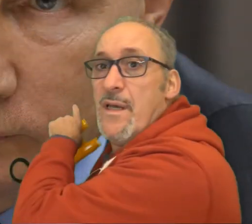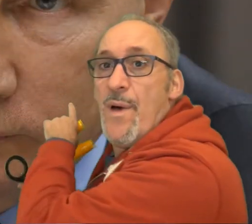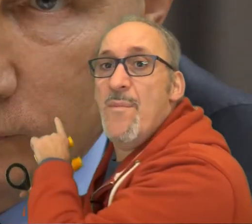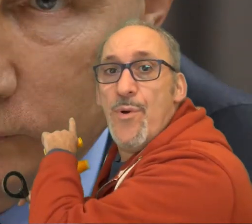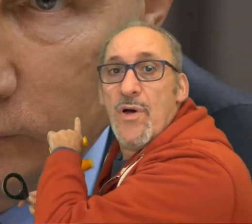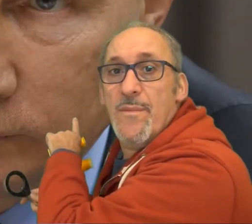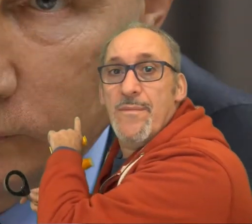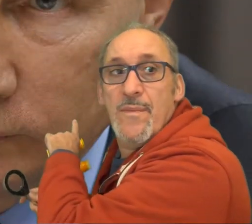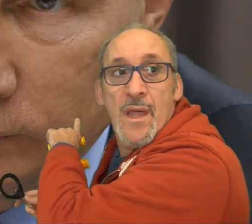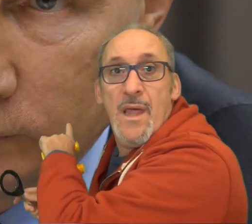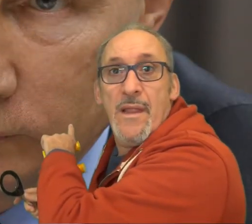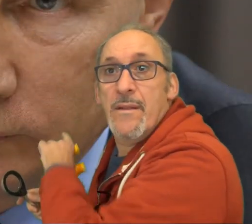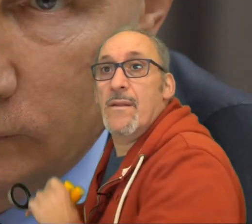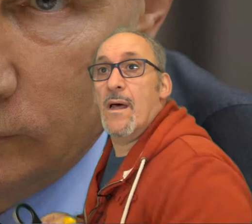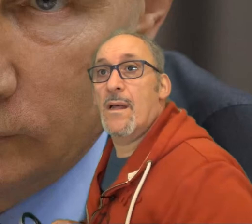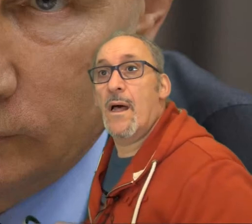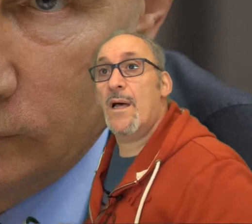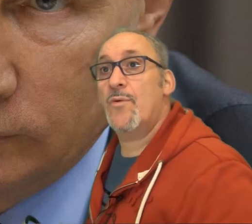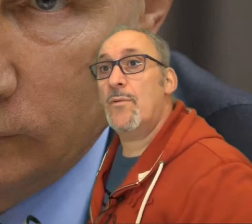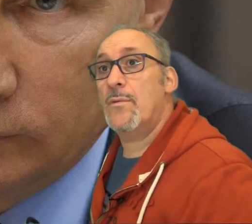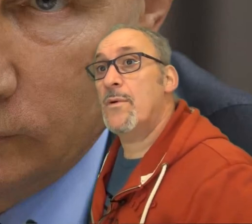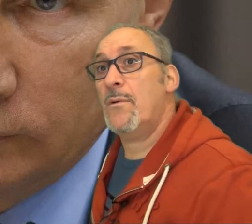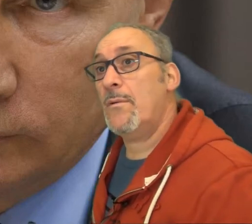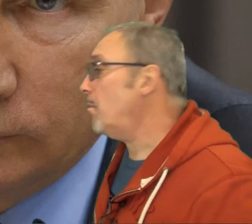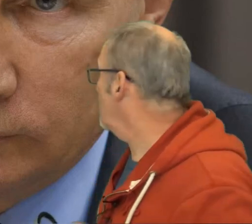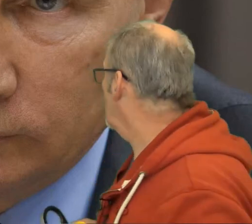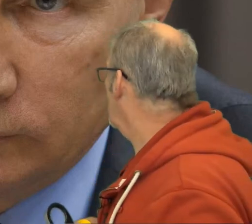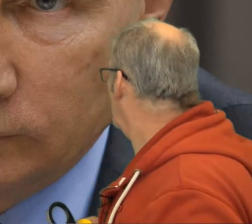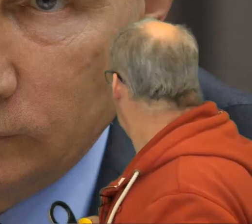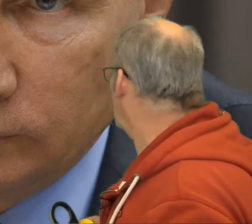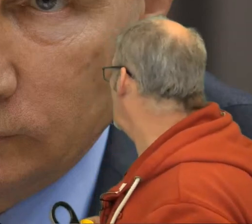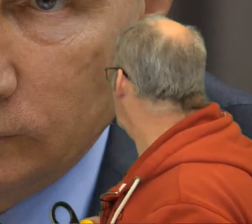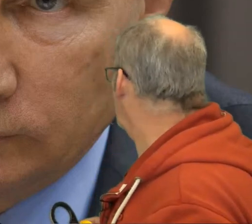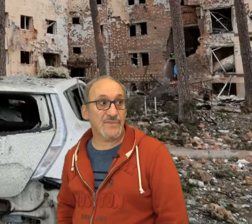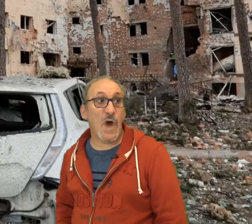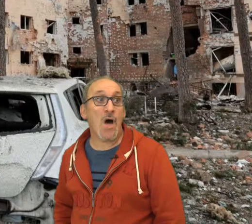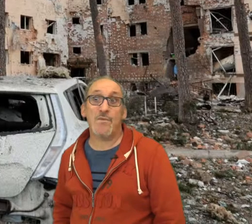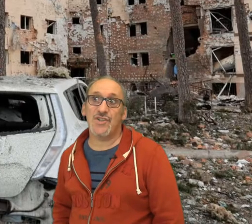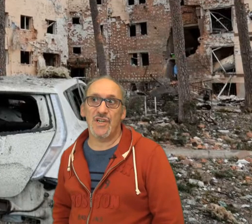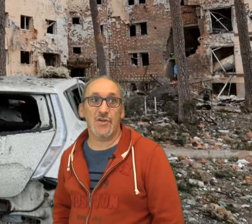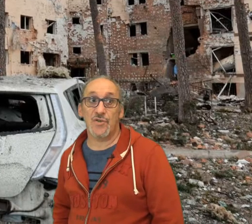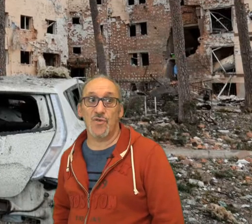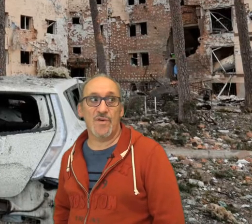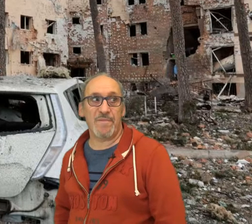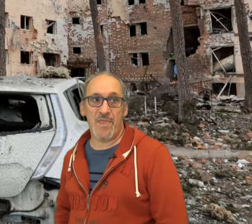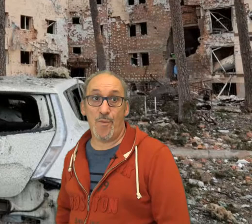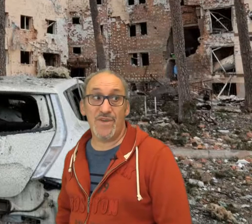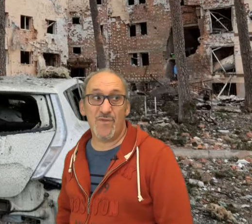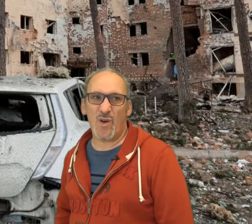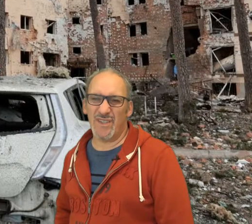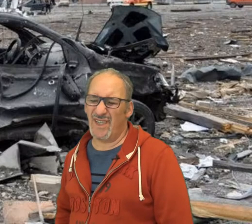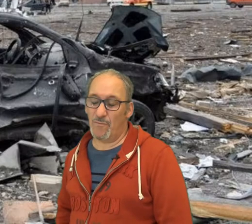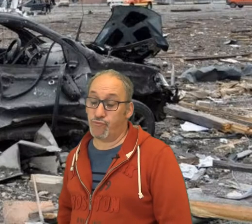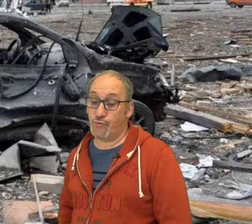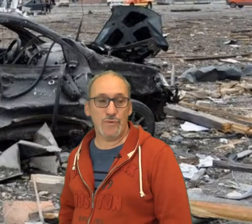Ah bah si, un peu comme... Ah bon? Non? Ah bon? Non, mais je dis, les gens, ils sont de